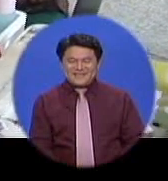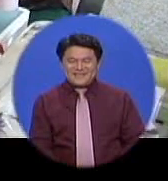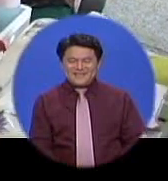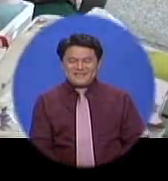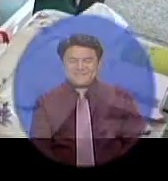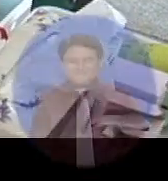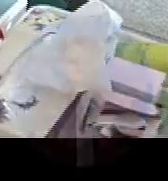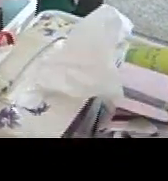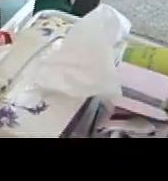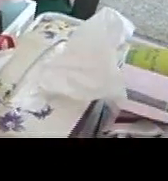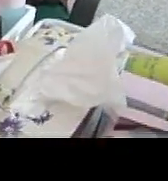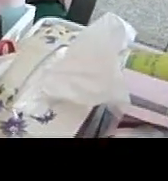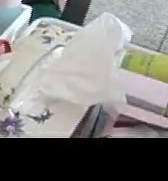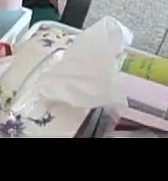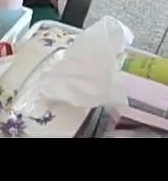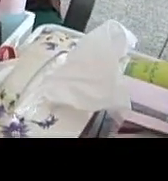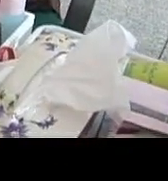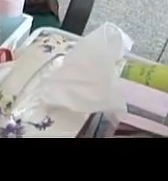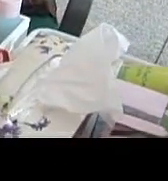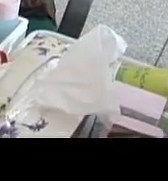이게 잘 나왔죠?